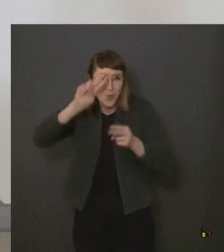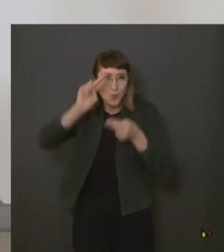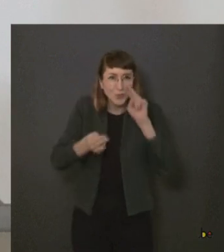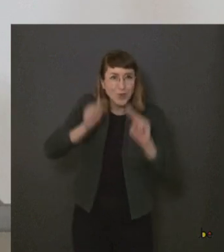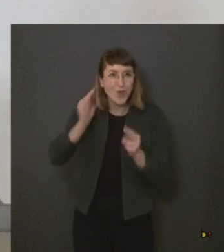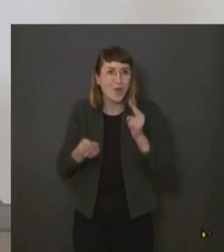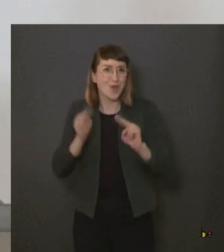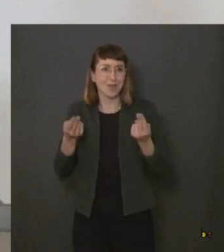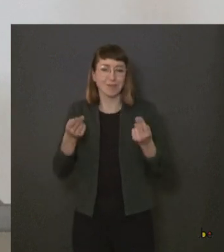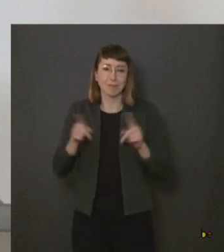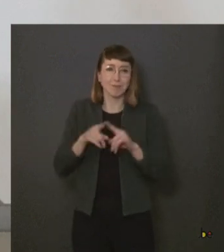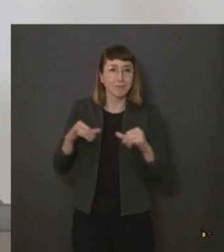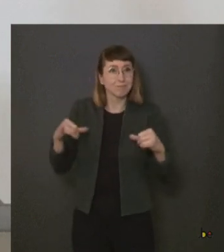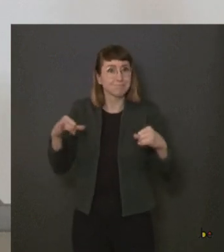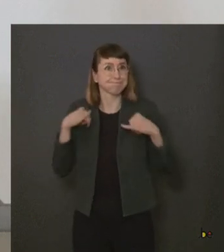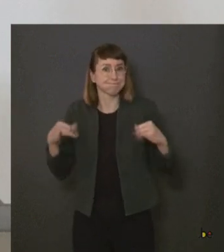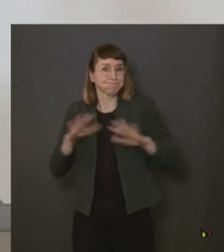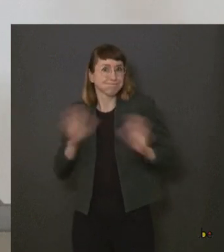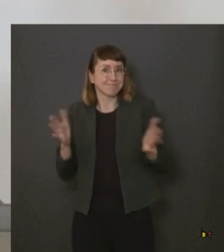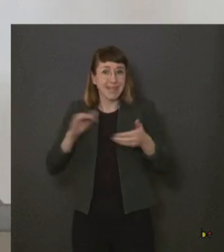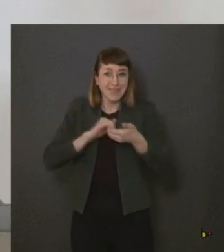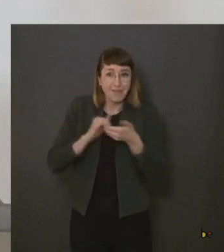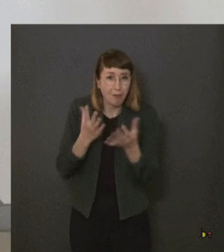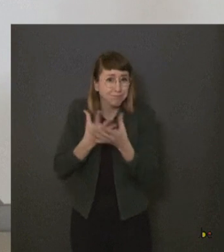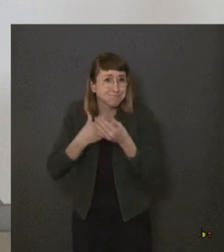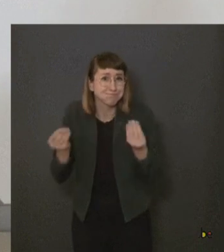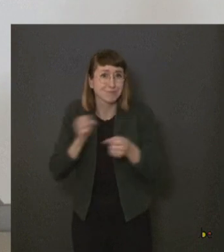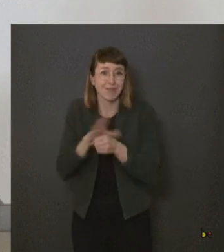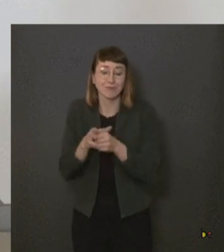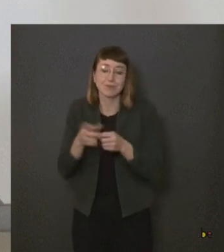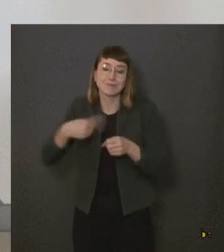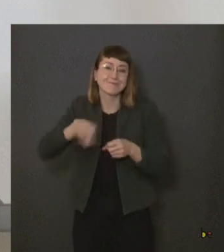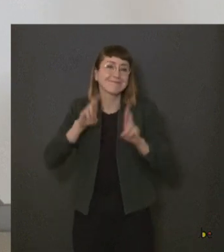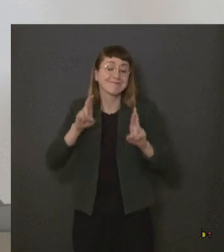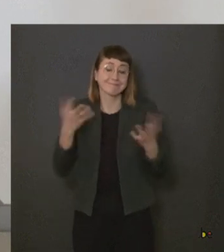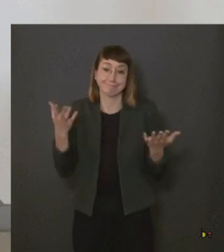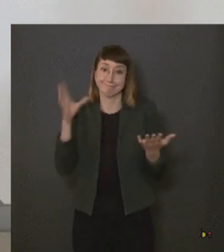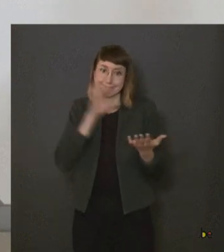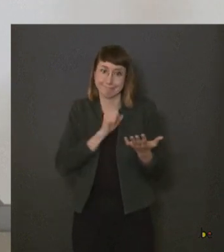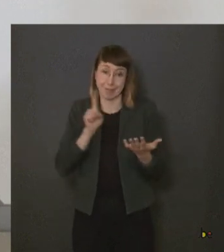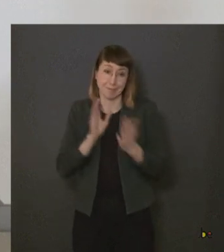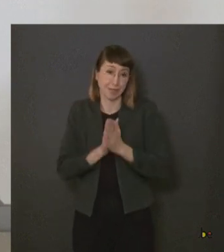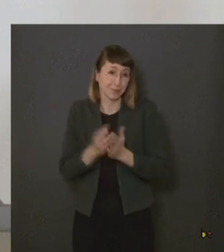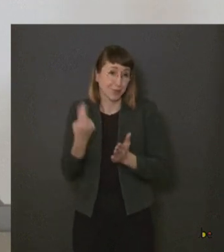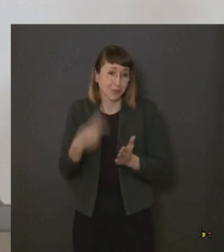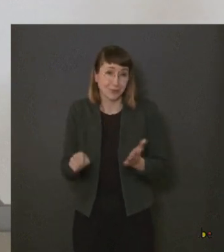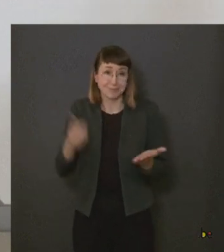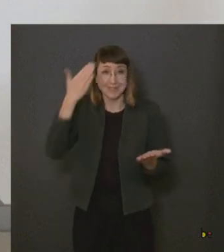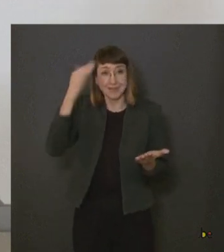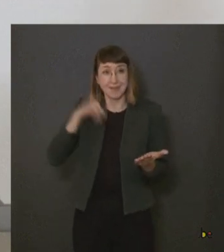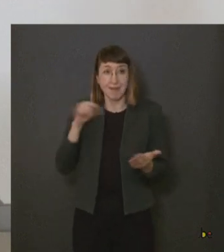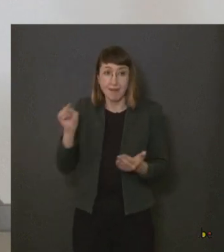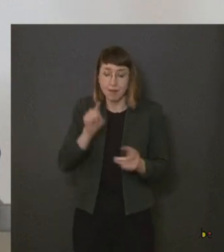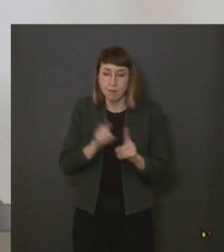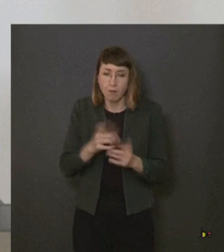Tudom, hogy sokan elfáradtak, különösen az ápolási területen dolgozók, amely szektort ismét túlterheli a járvány, mondta a belga